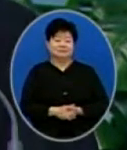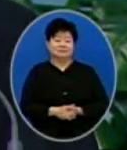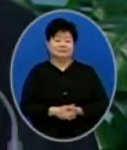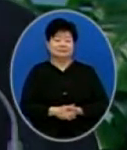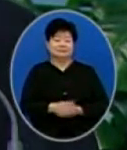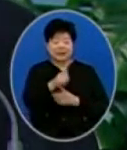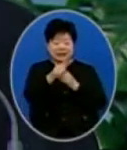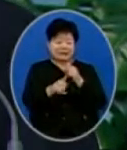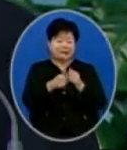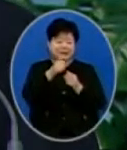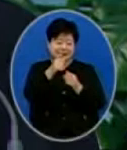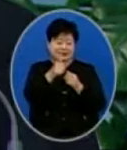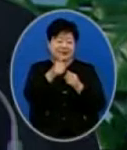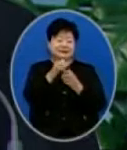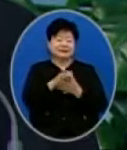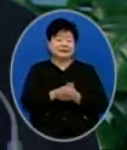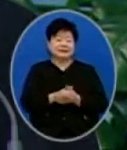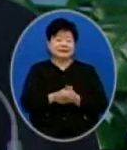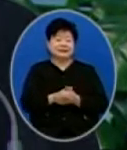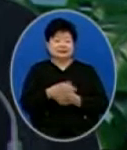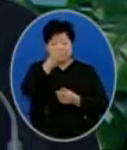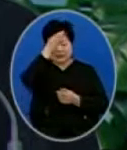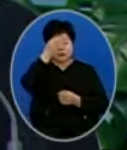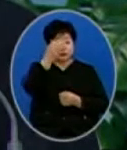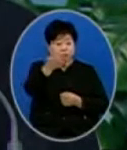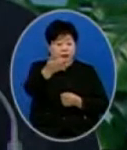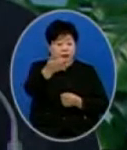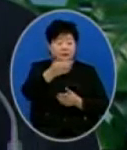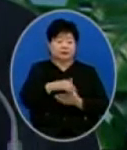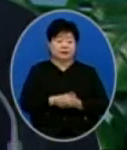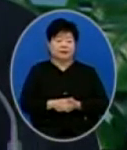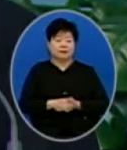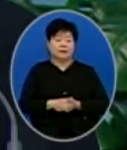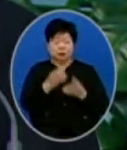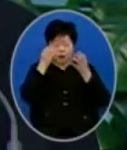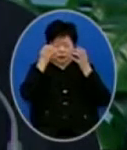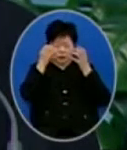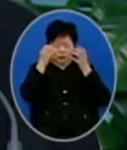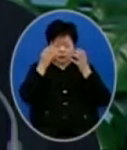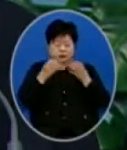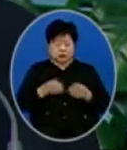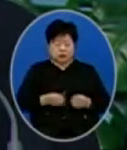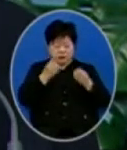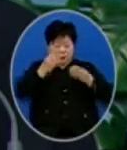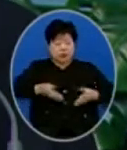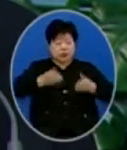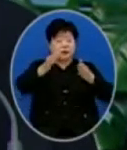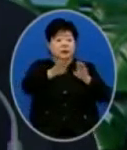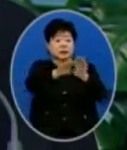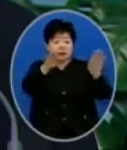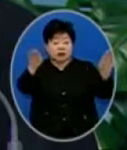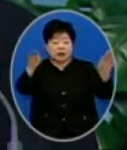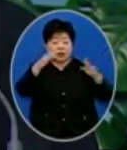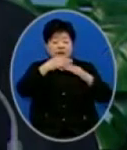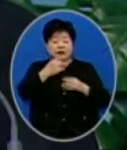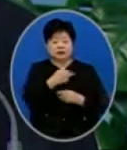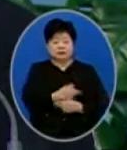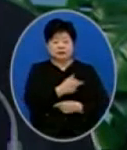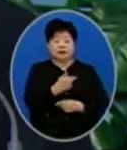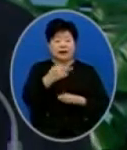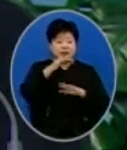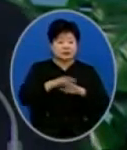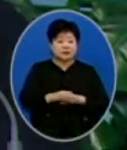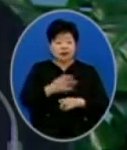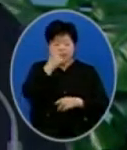하나님이 그에게 제일 우주에서 고난 중에 새로운 길을 열어 주셨어요 대전에는 맹학교를